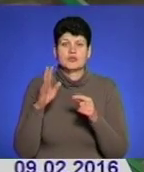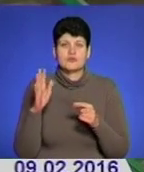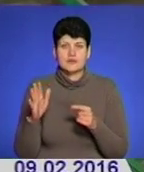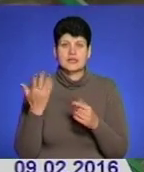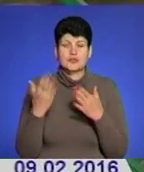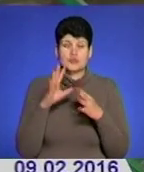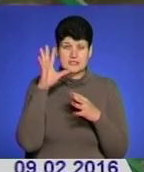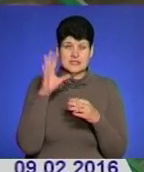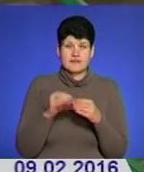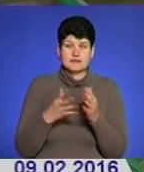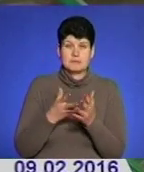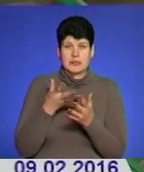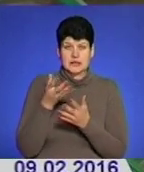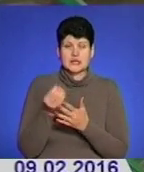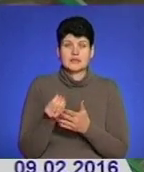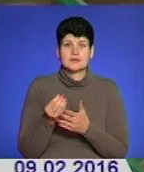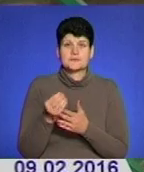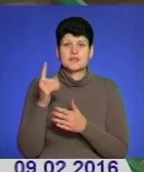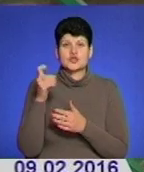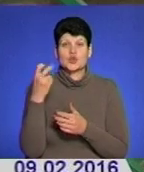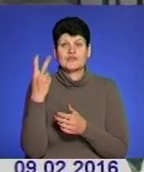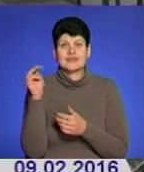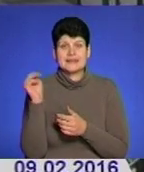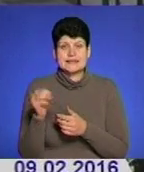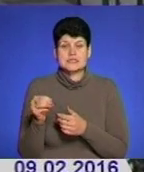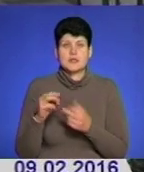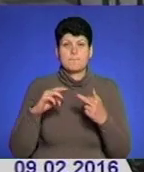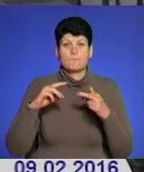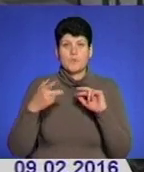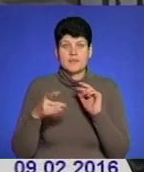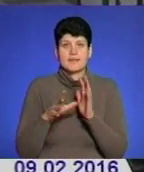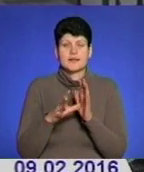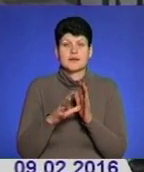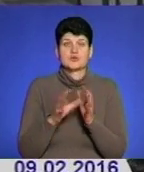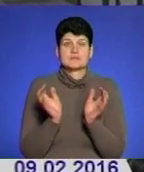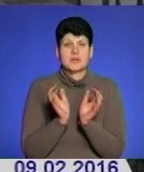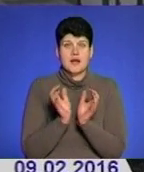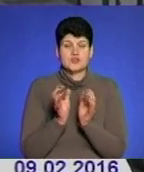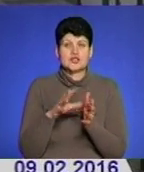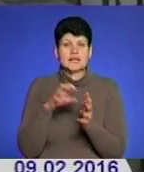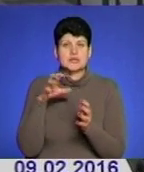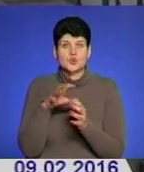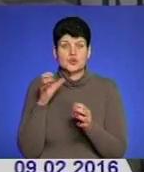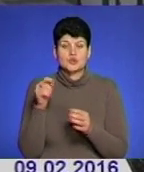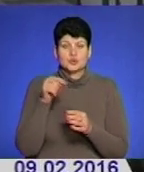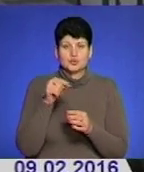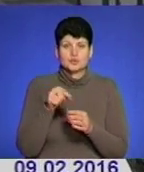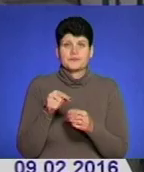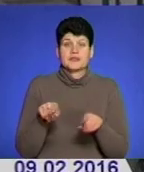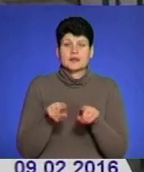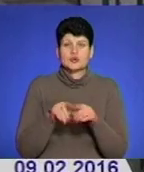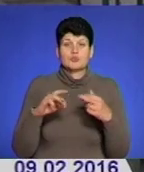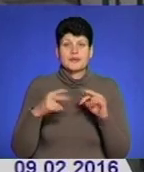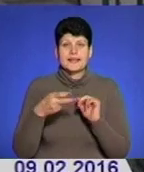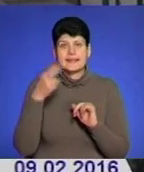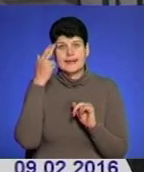за весь сплатили колись 102 тисячі, а поміняли на енергозберігаючі насоси тут, і також ми поміняли на